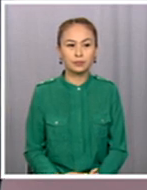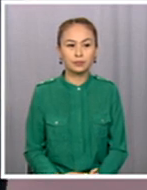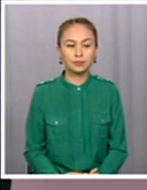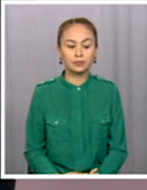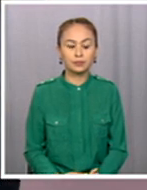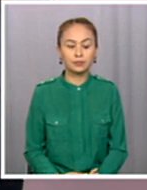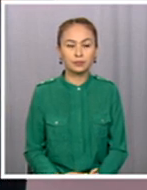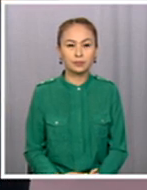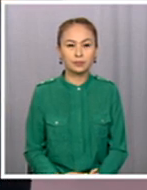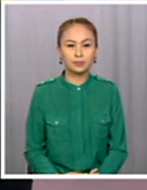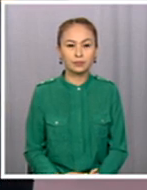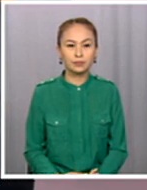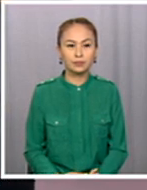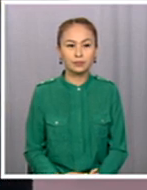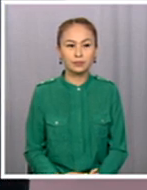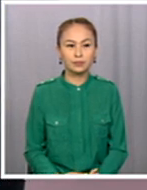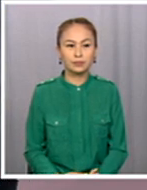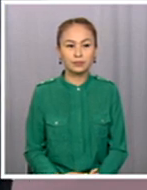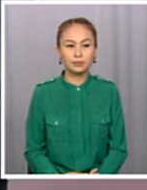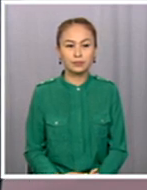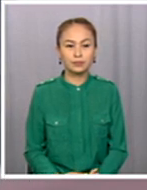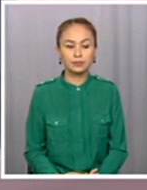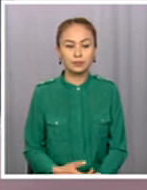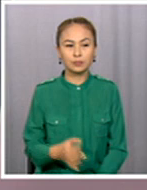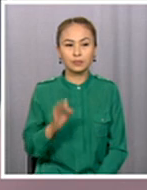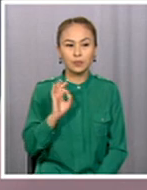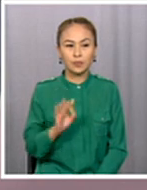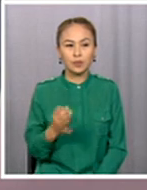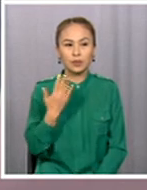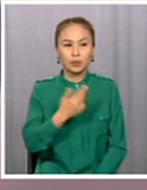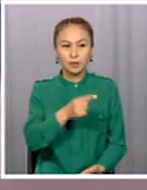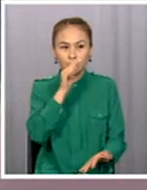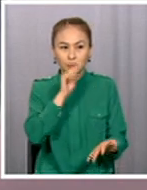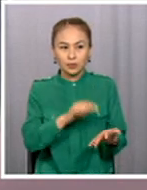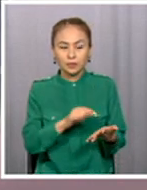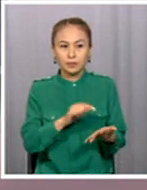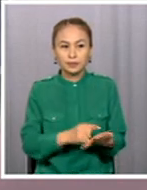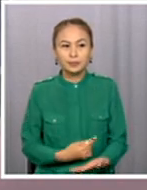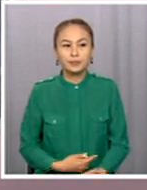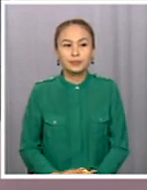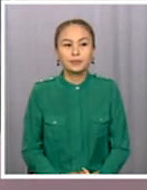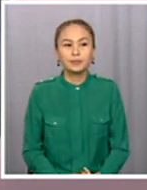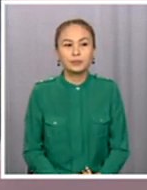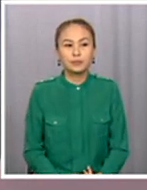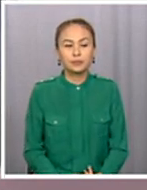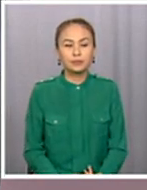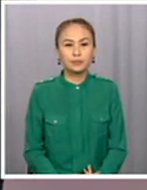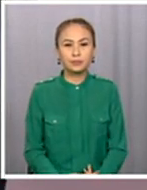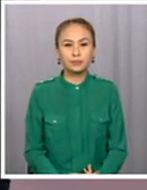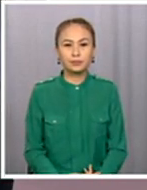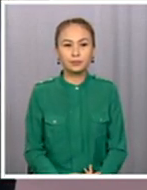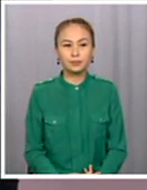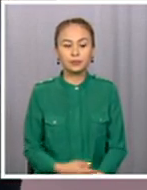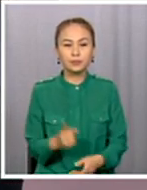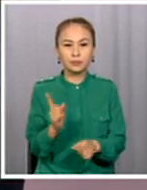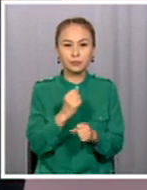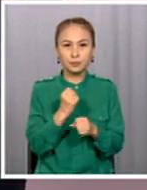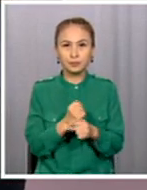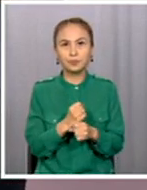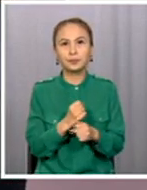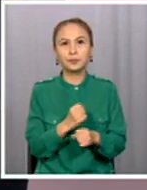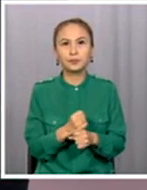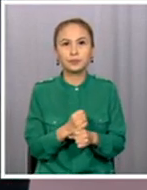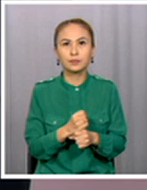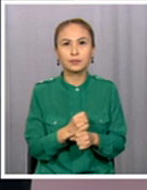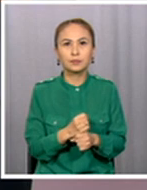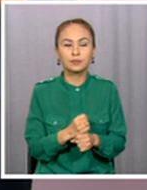Бұл ненің дыбысы? Дұрыс, бұл тауықтың дыбысы. Тауық не істеді?